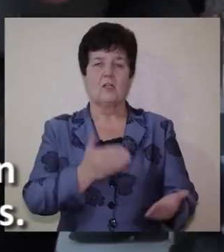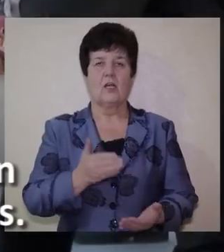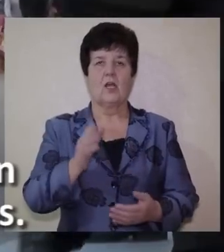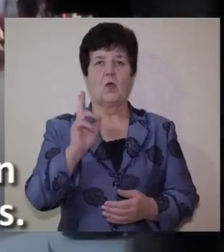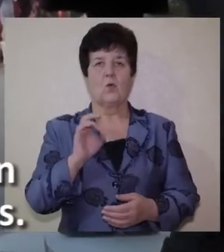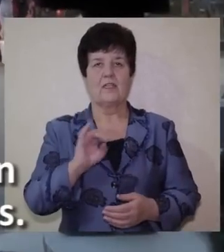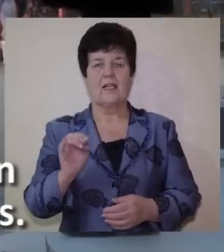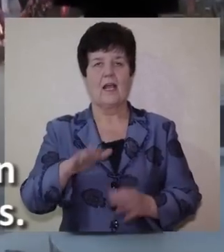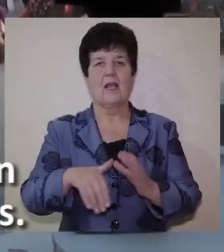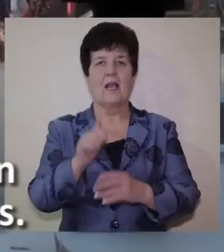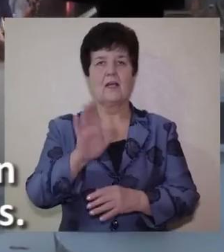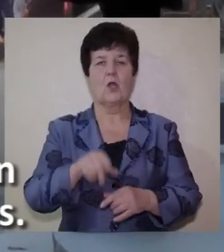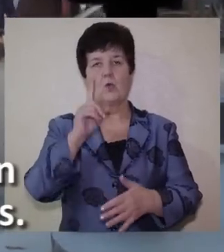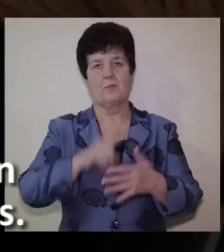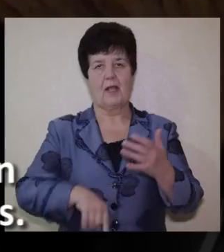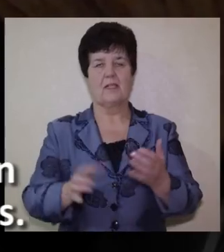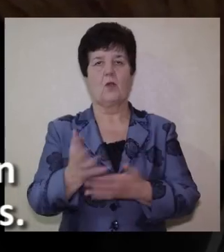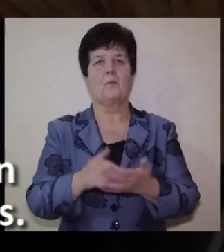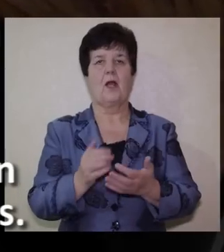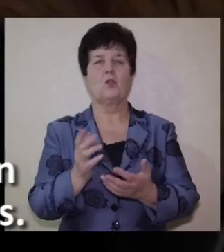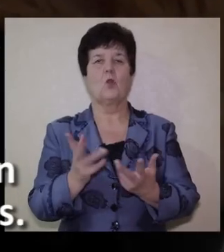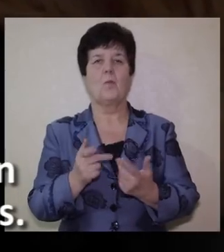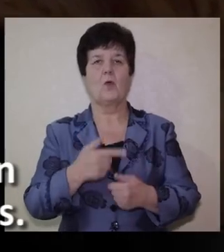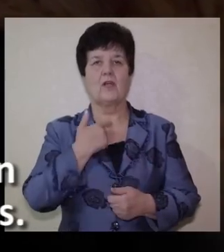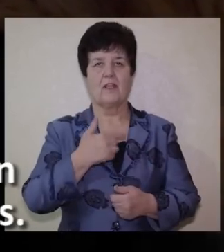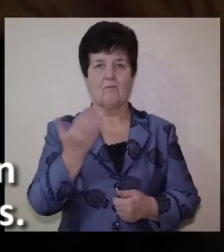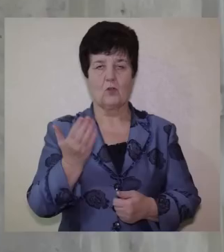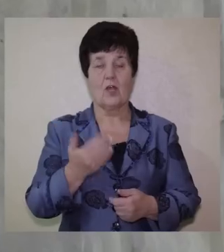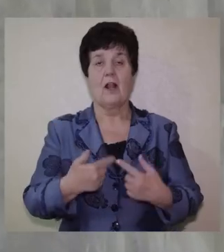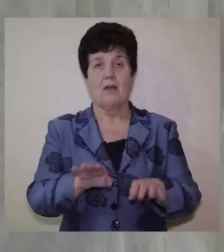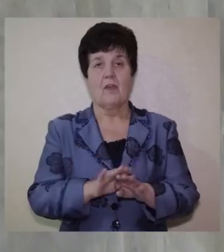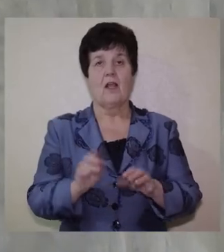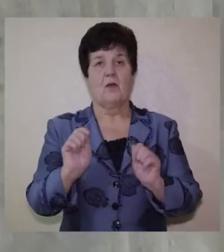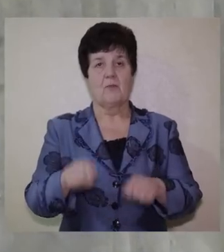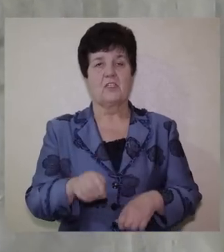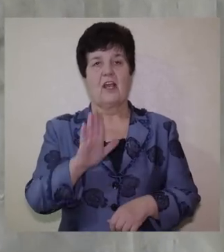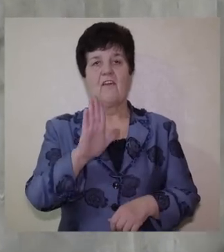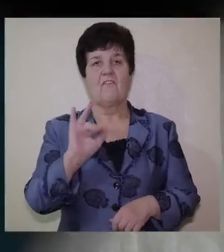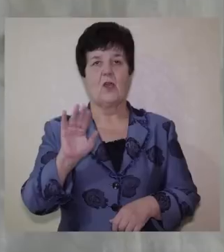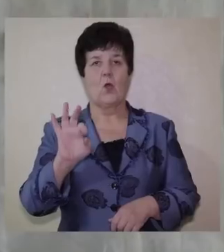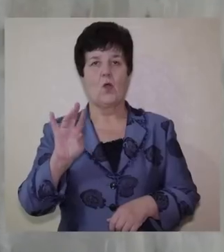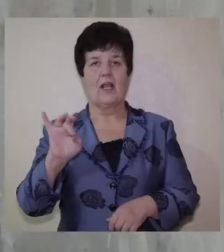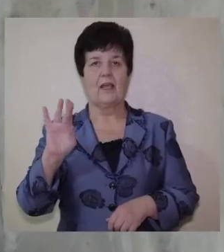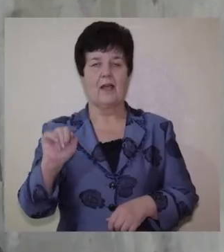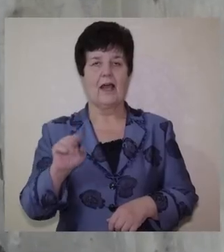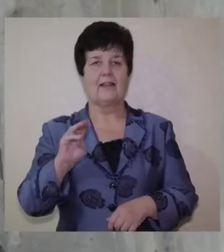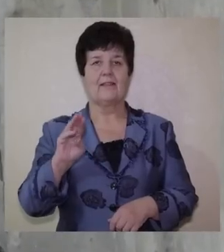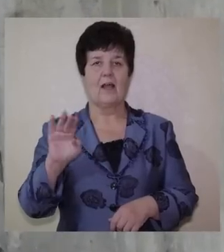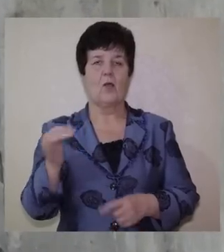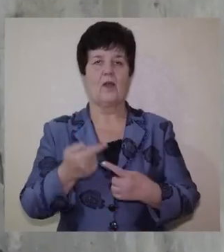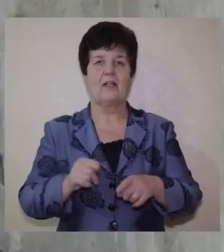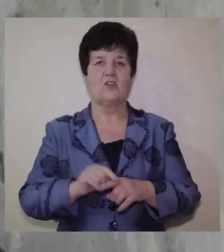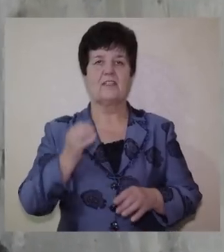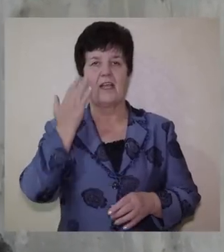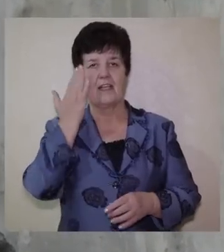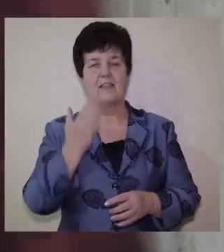în cursa electorală s-au ambiționat în speranța că vor acumula numărul necesar de voturi. La fel a procedat și Viorica Tătaru, care însă a renunțat la